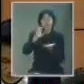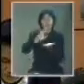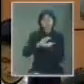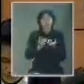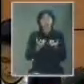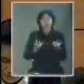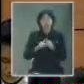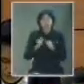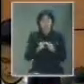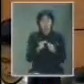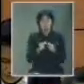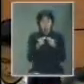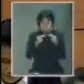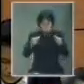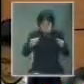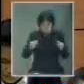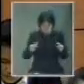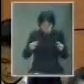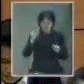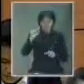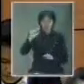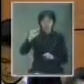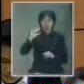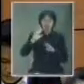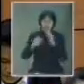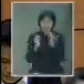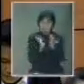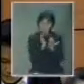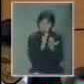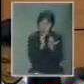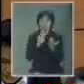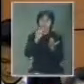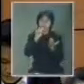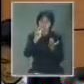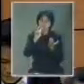านี้ครับ200กว่าหน้าครับ